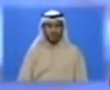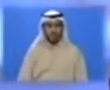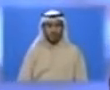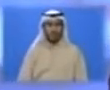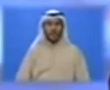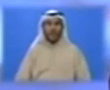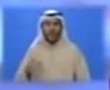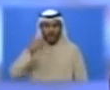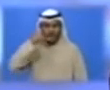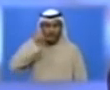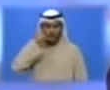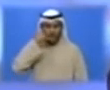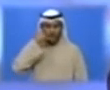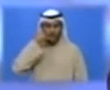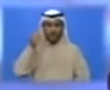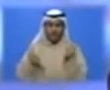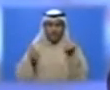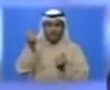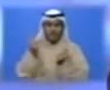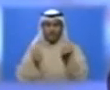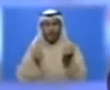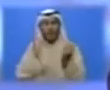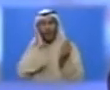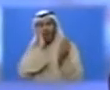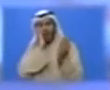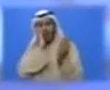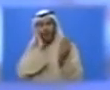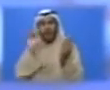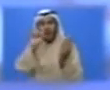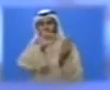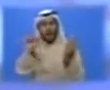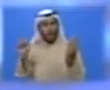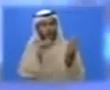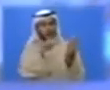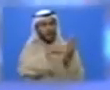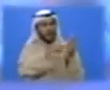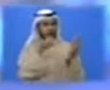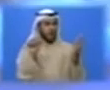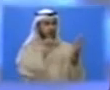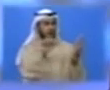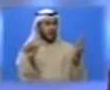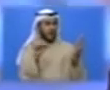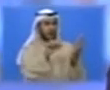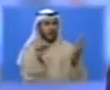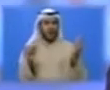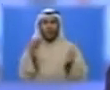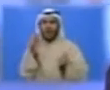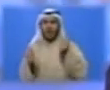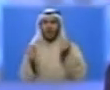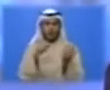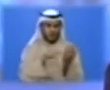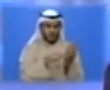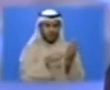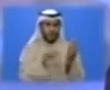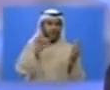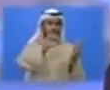يشكل استخدام الهواتف النقالة أثناء قيادة السيارة خطرا كبيرا، وذلك لعدم انتباه السائق بشكل جيد على الطريق، حيث